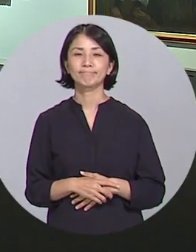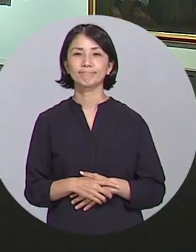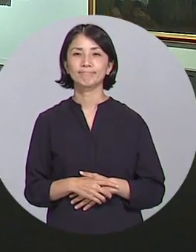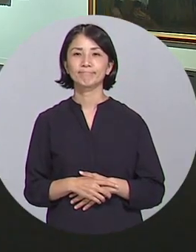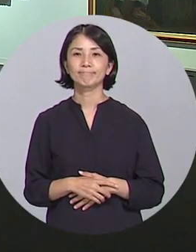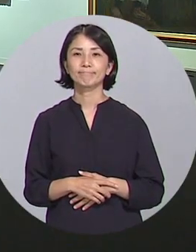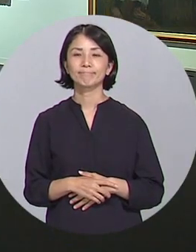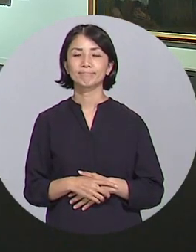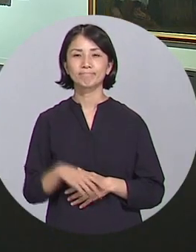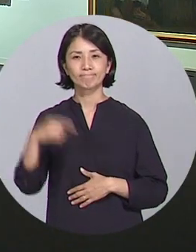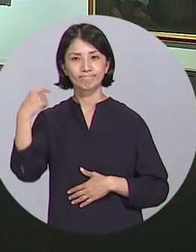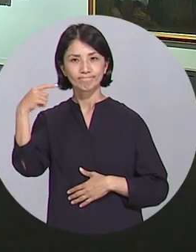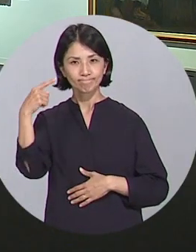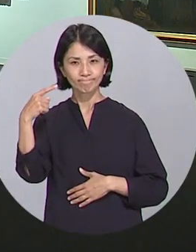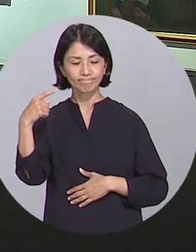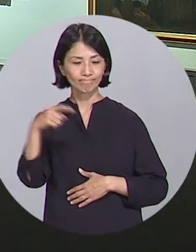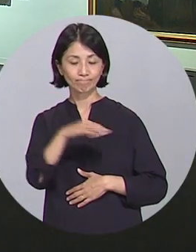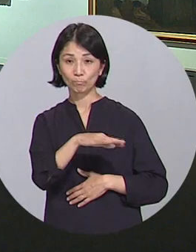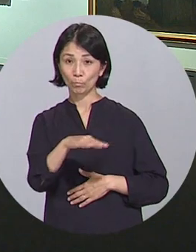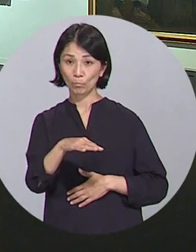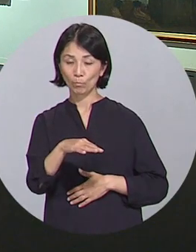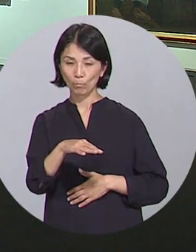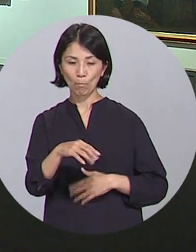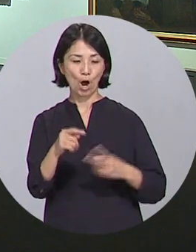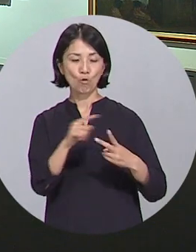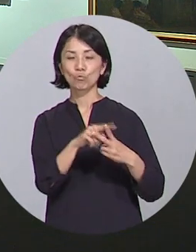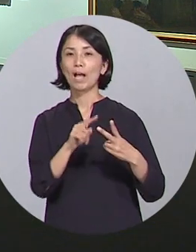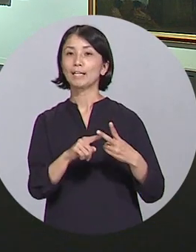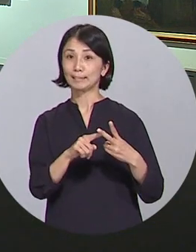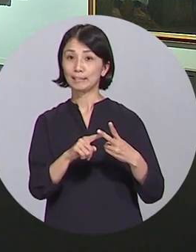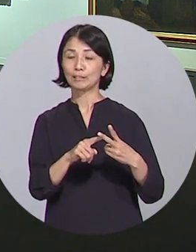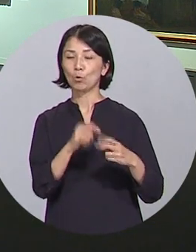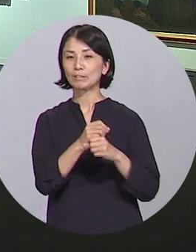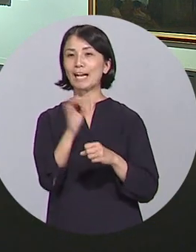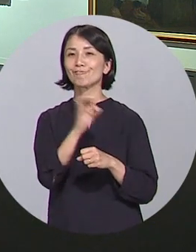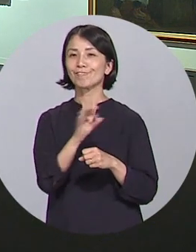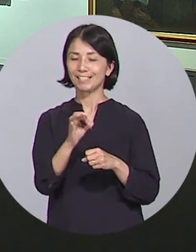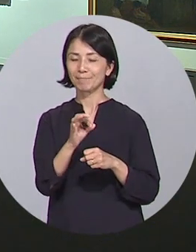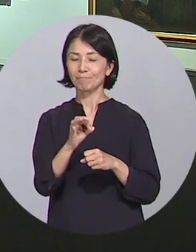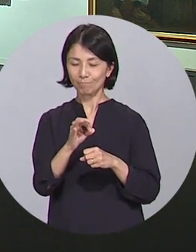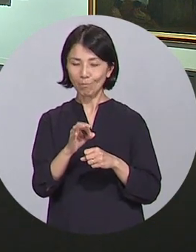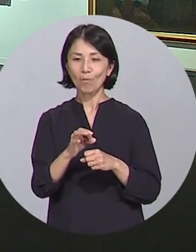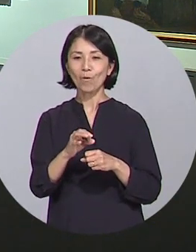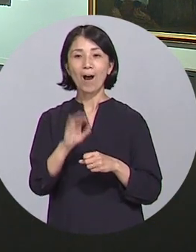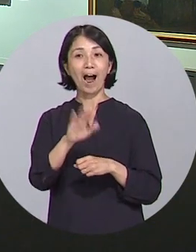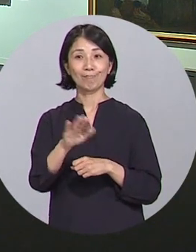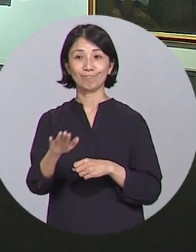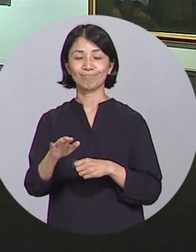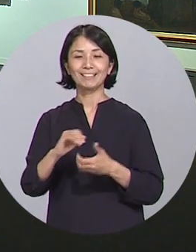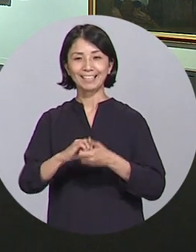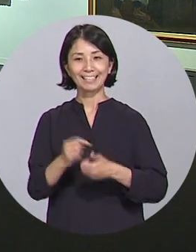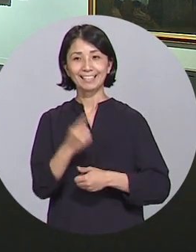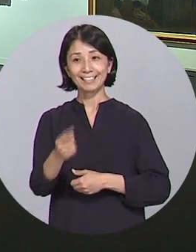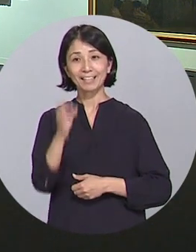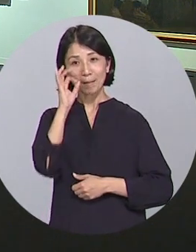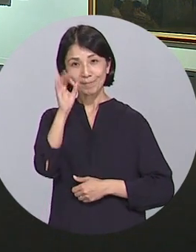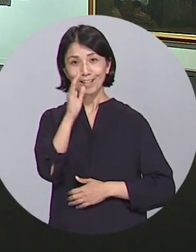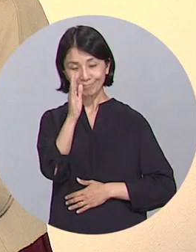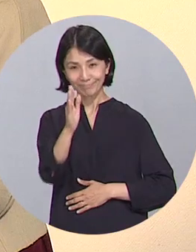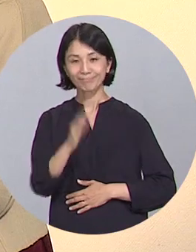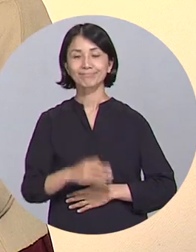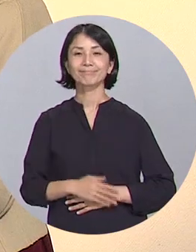大久保先生の教え子、須田国太と里見明政の作品は、ぜひ美術館に足をお運びいただいてご覧ください